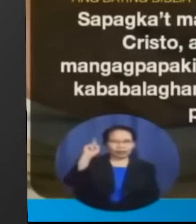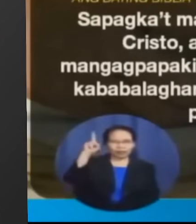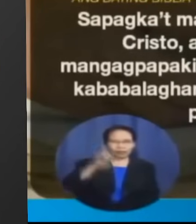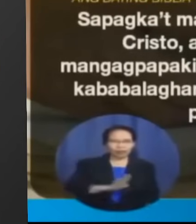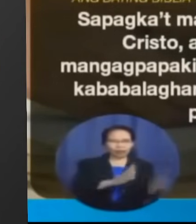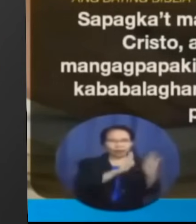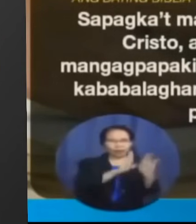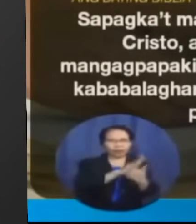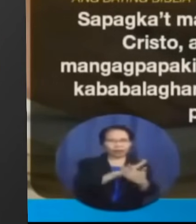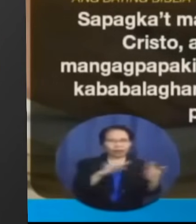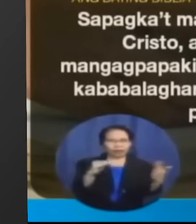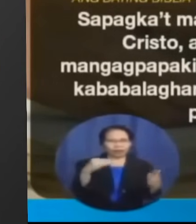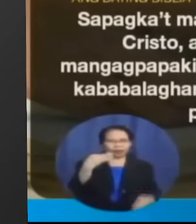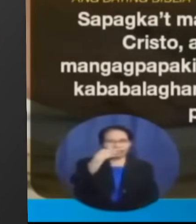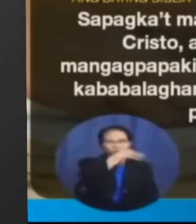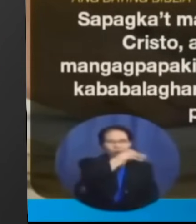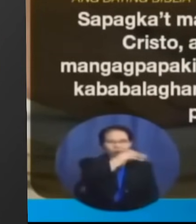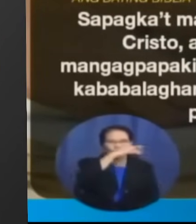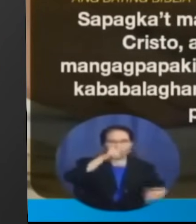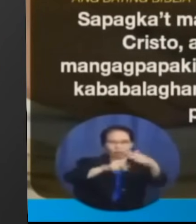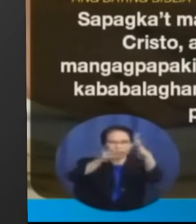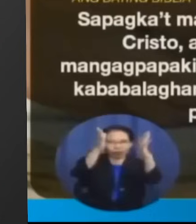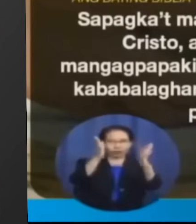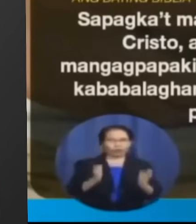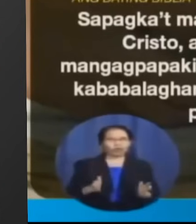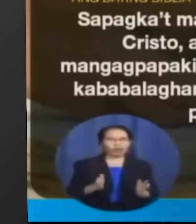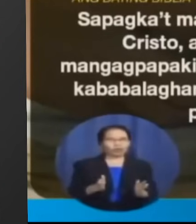At mga bulaang propeta,